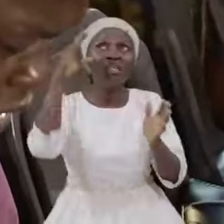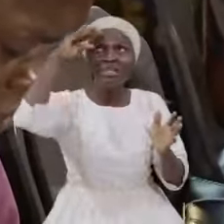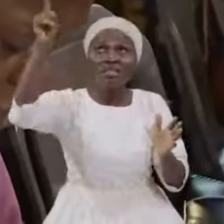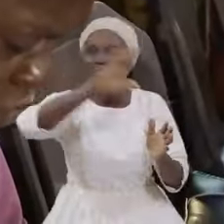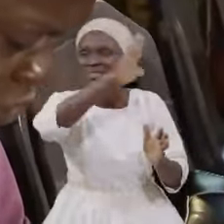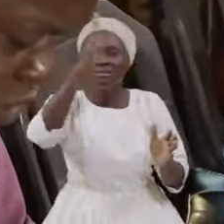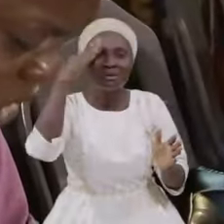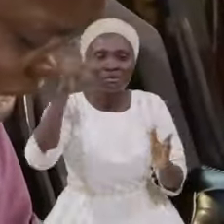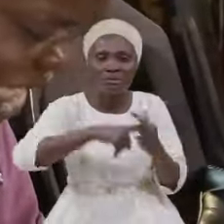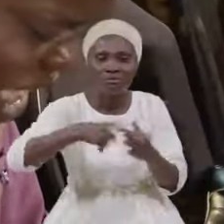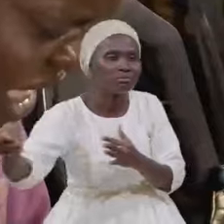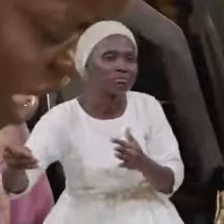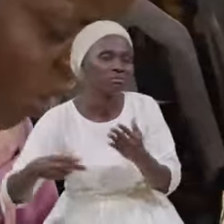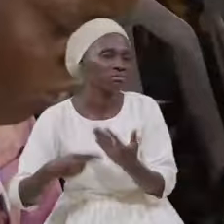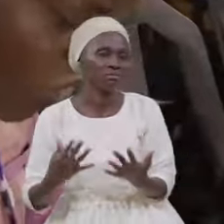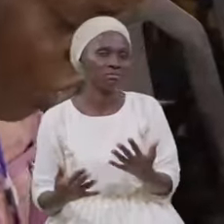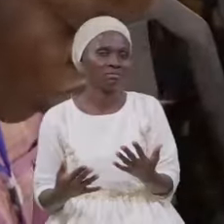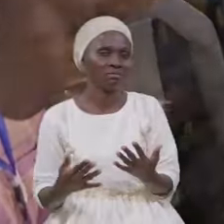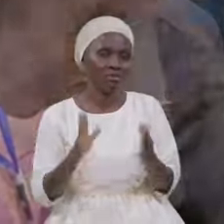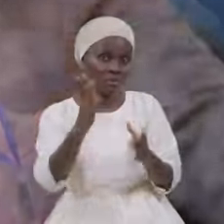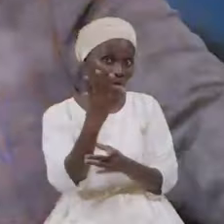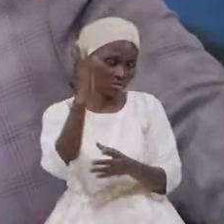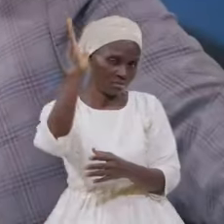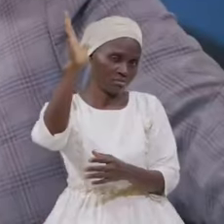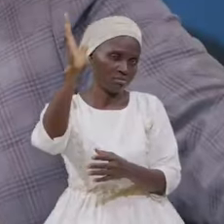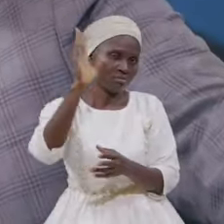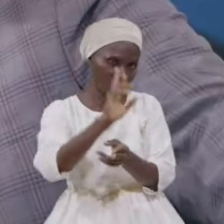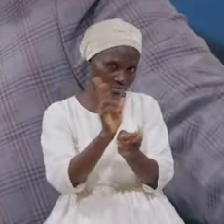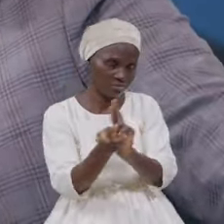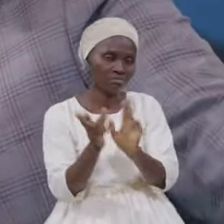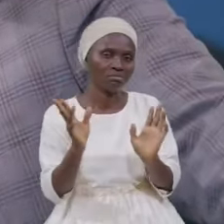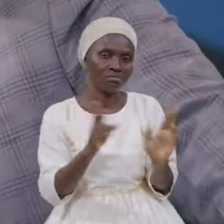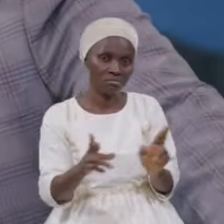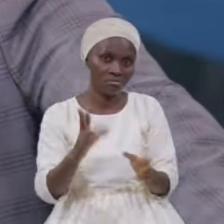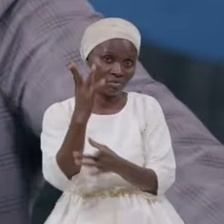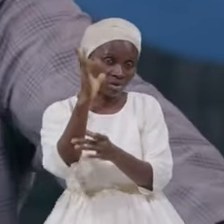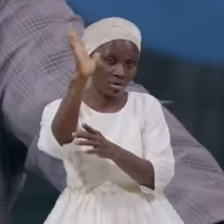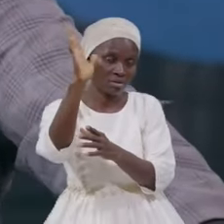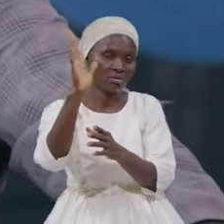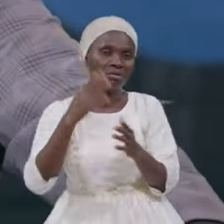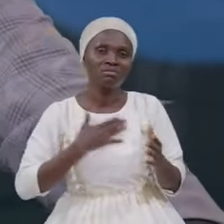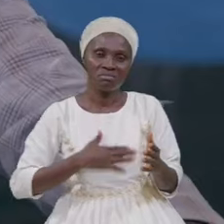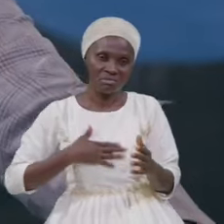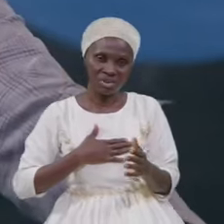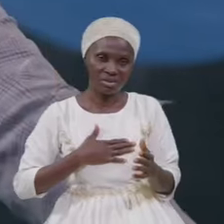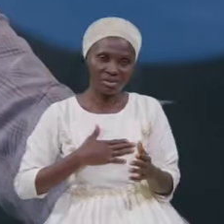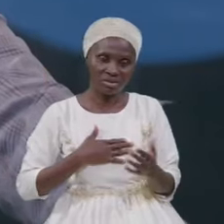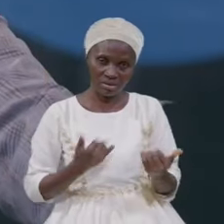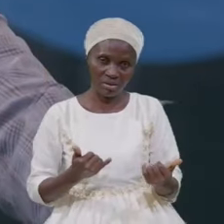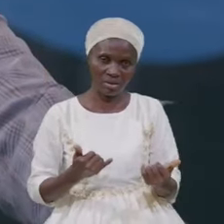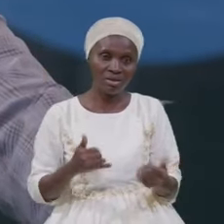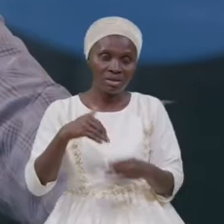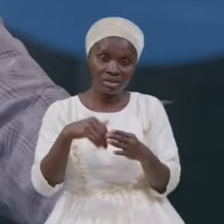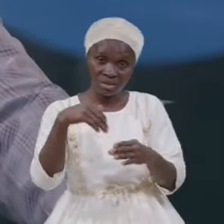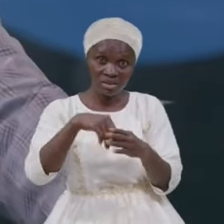ta main alors là-bas. Si tu lèves la main, mets-toi debout au nom du Seigneur, lève-toi.